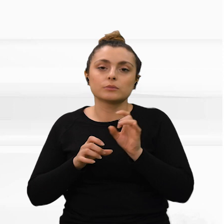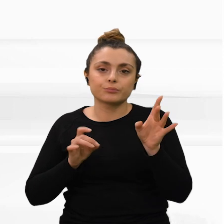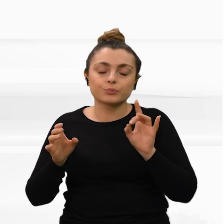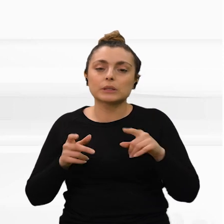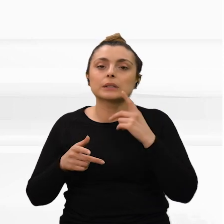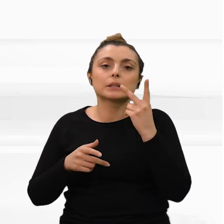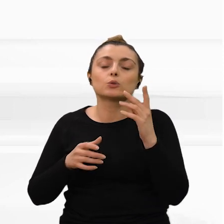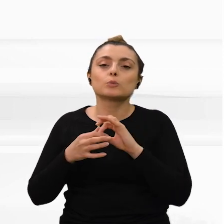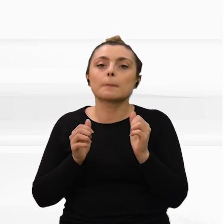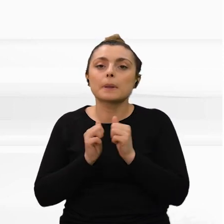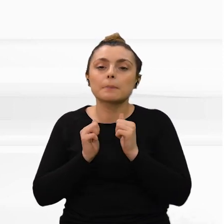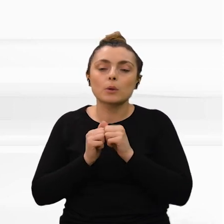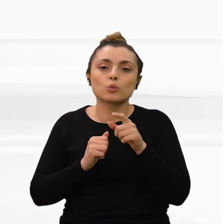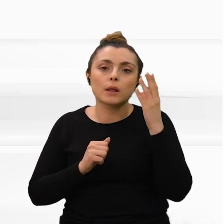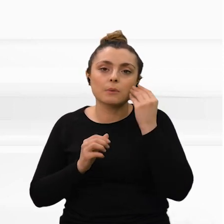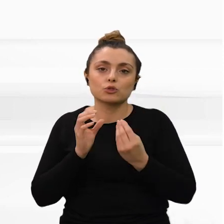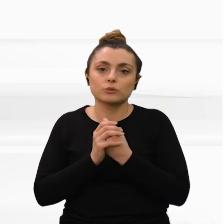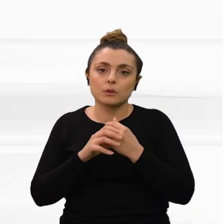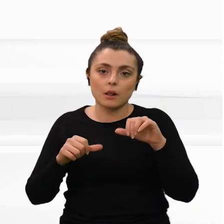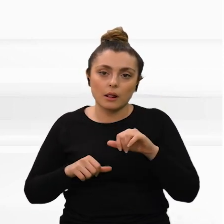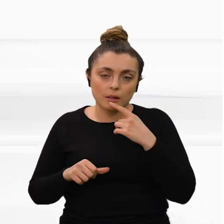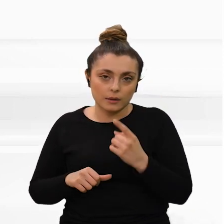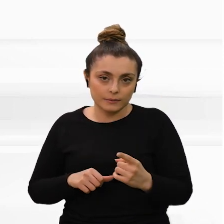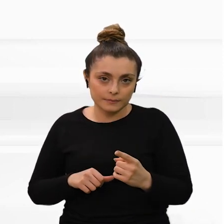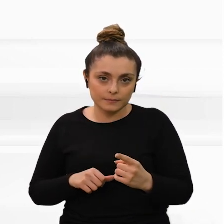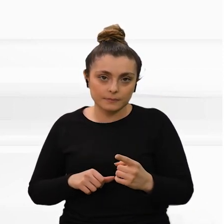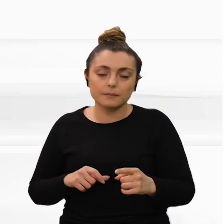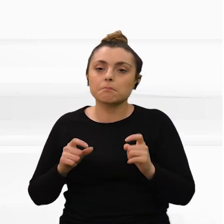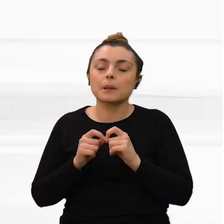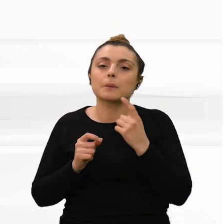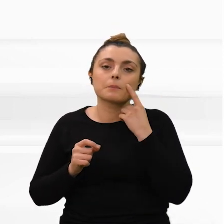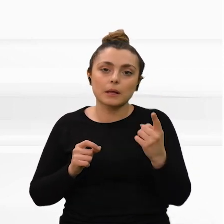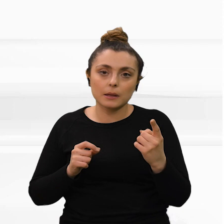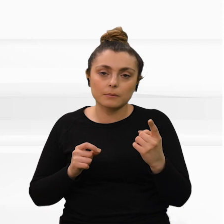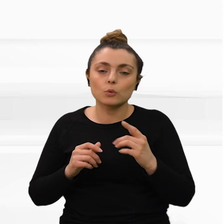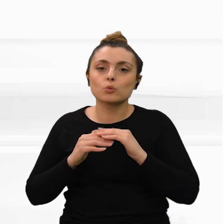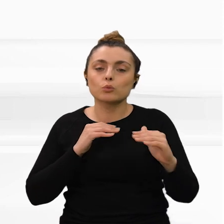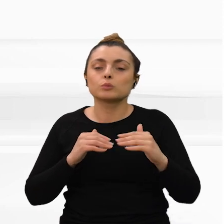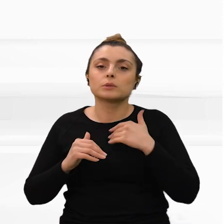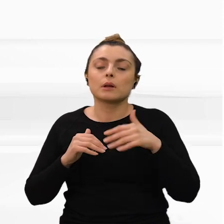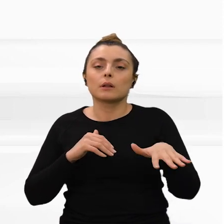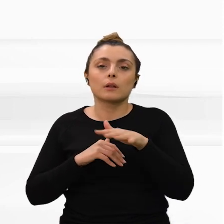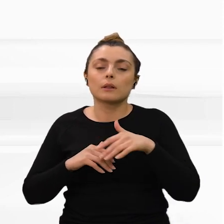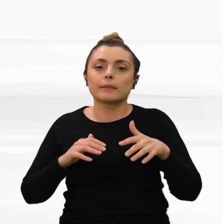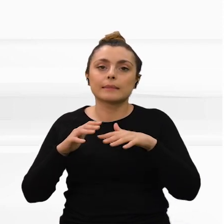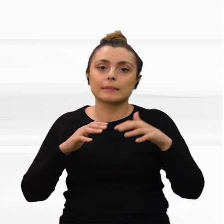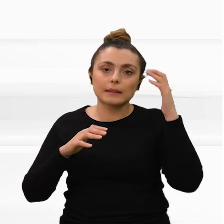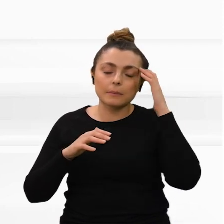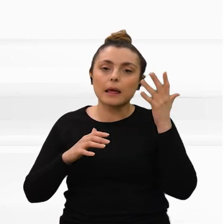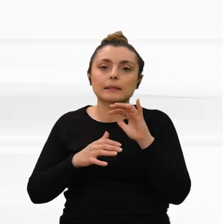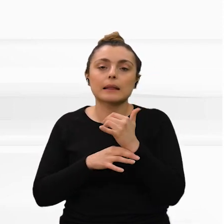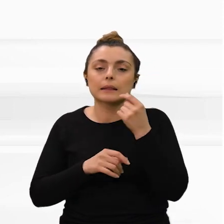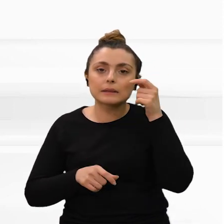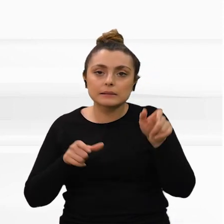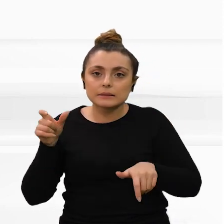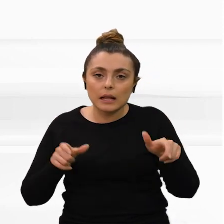yineledi Çünkü iki cümlenin birleşmesinden doğan mı çıkaramıyoruz arkadaşlar ve bakalım Toplumsal tabakalaşma temelinde